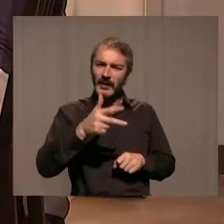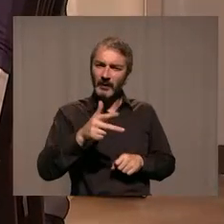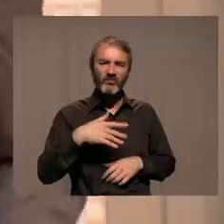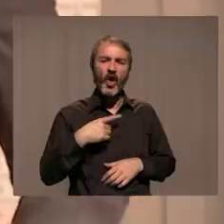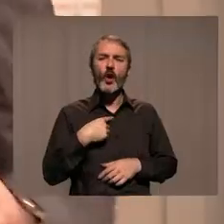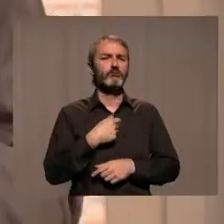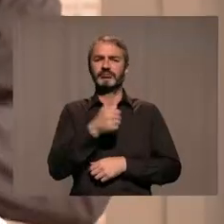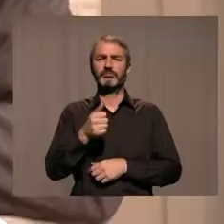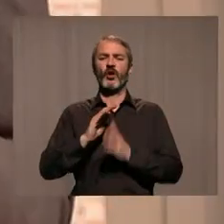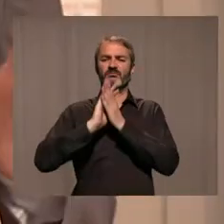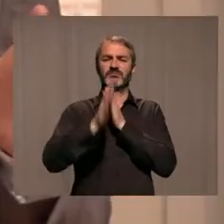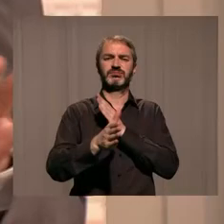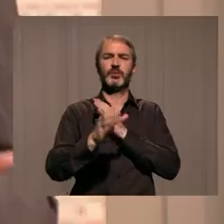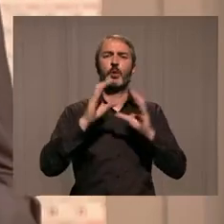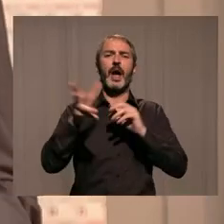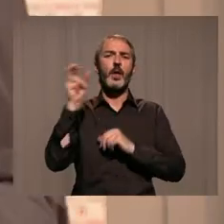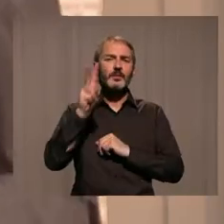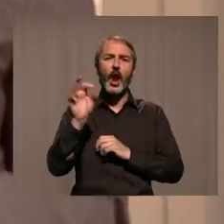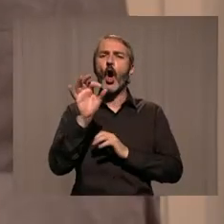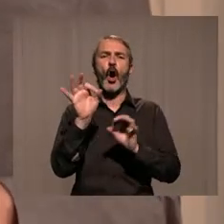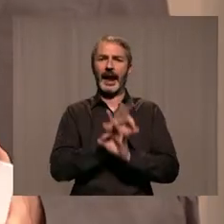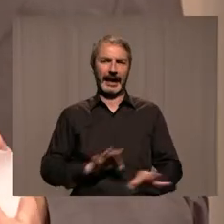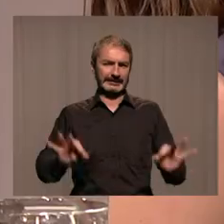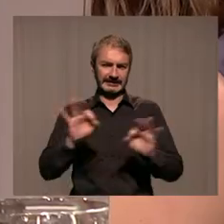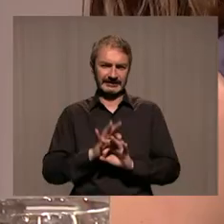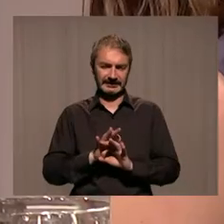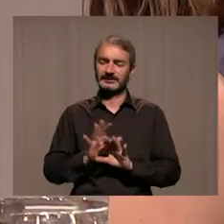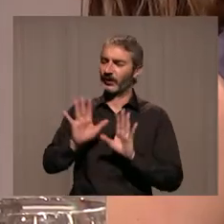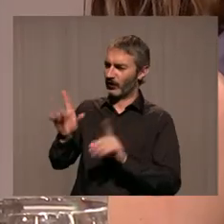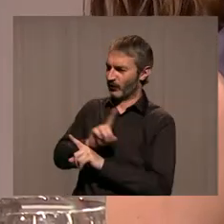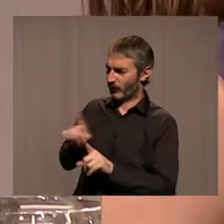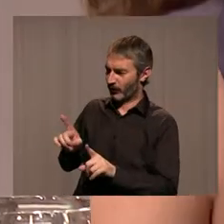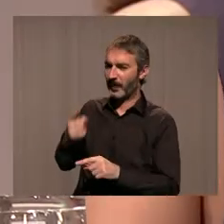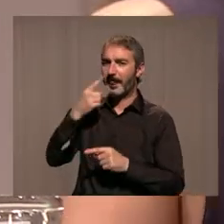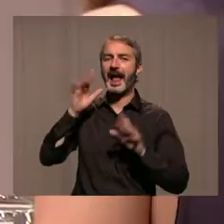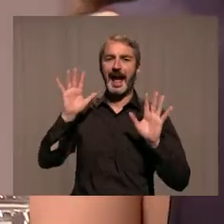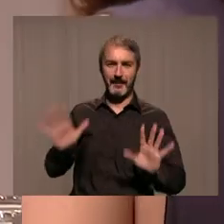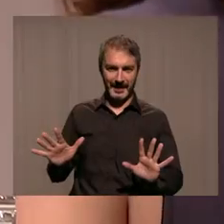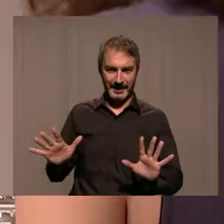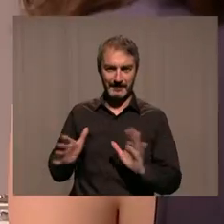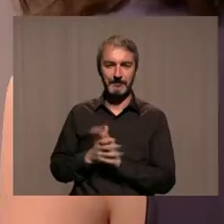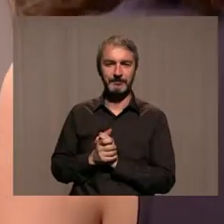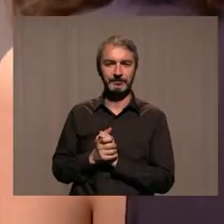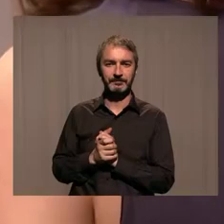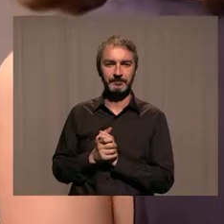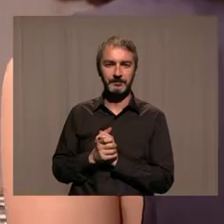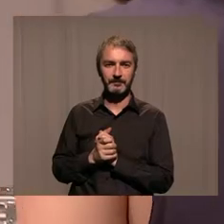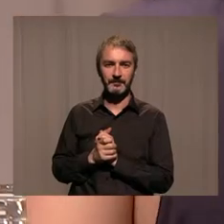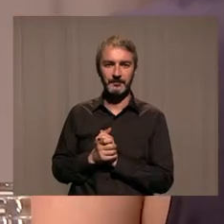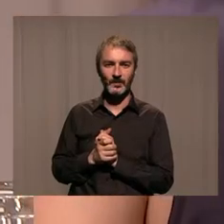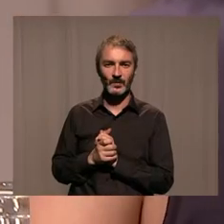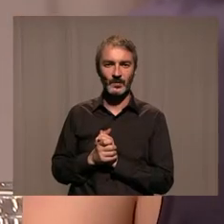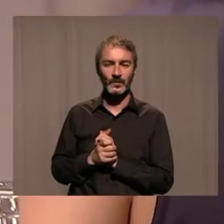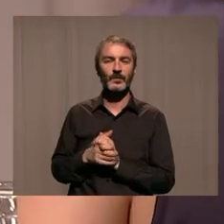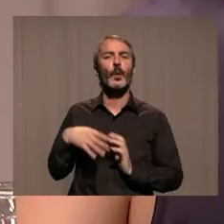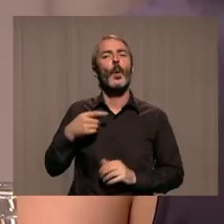no entro a comunicació audiovisual, jo no vull fer res. Però què és res? Bueno, no, és que, a veure, és una mica... Posis nerviós. No,